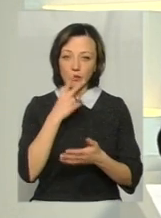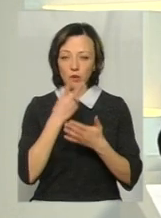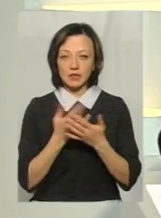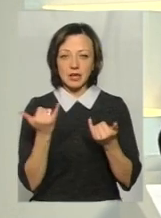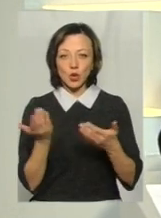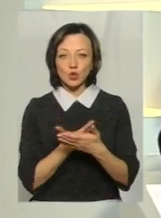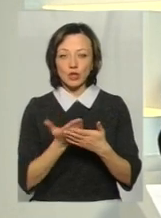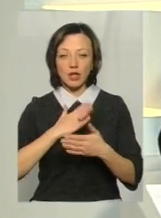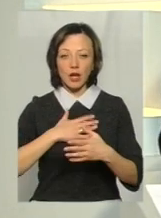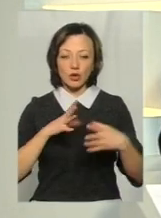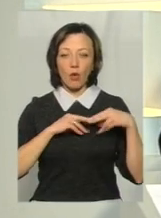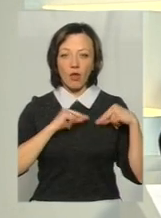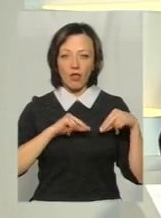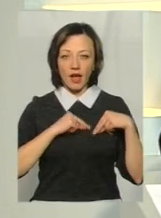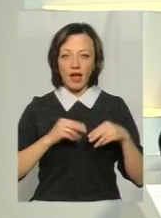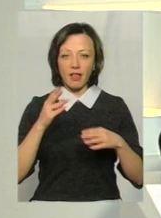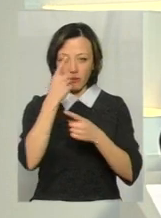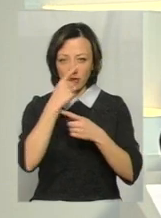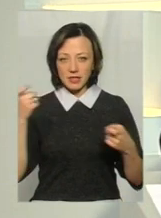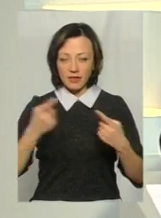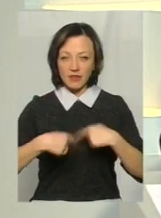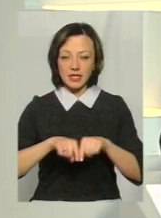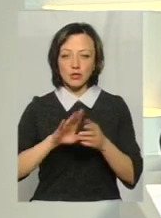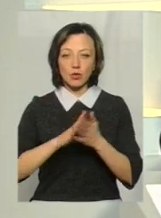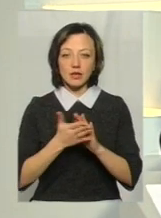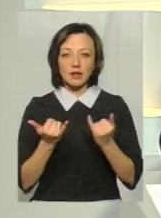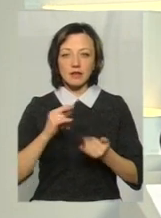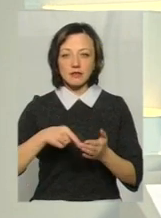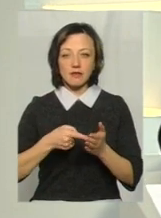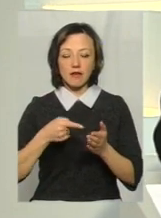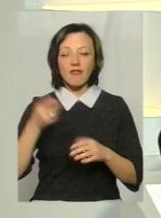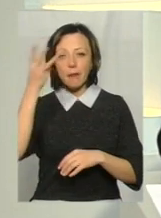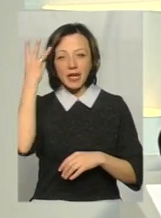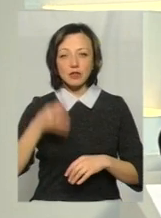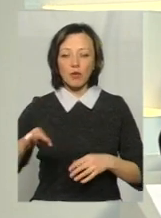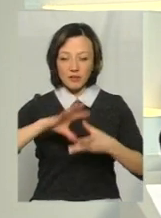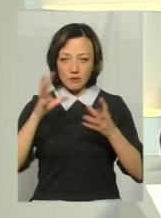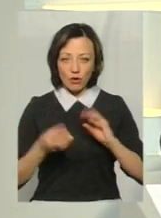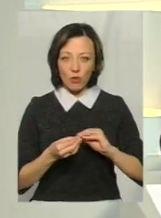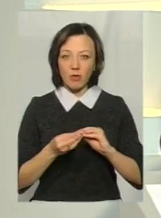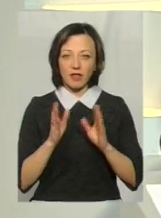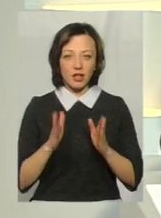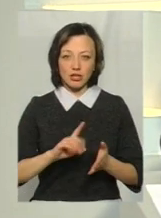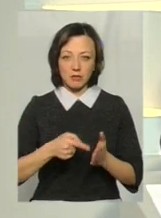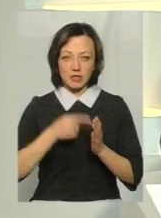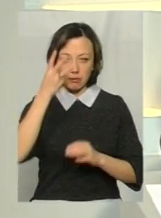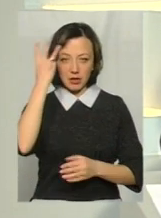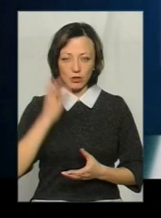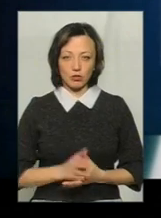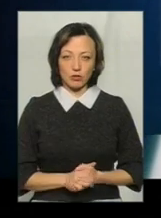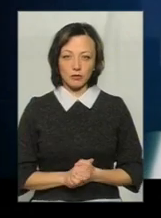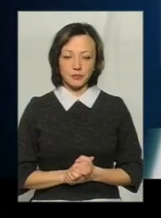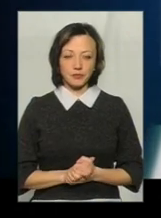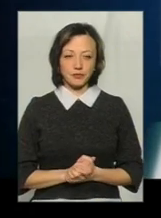подивимось сюжет наших колег інформаційного відділу про ту ситуацію, яка зараз в Хмельницькій області в цілому, але не лише в місті Хмельницькому.